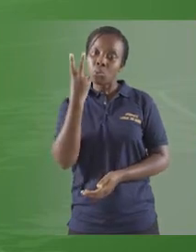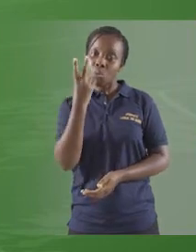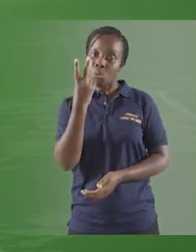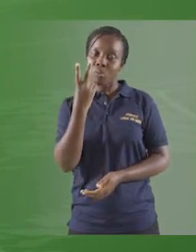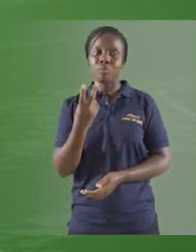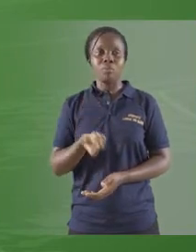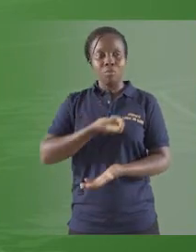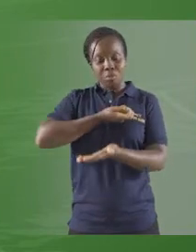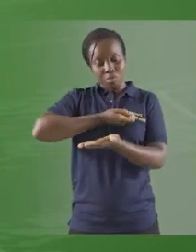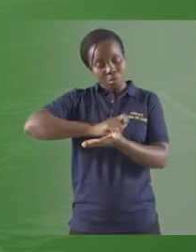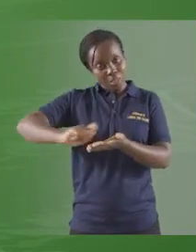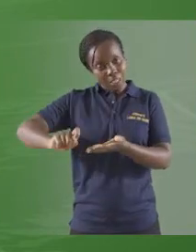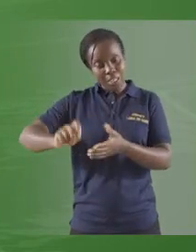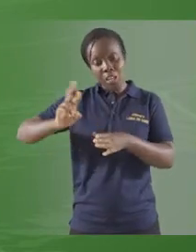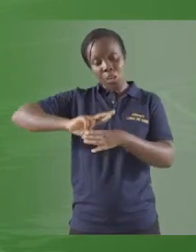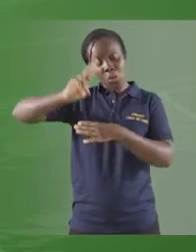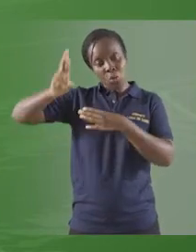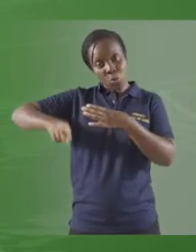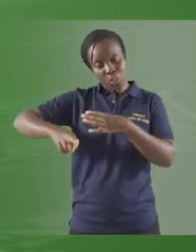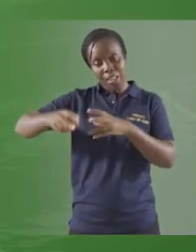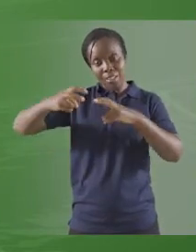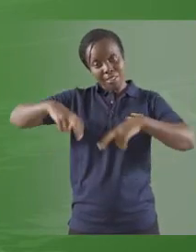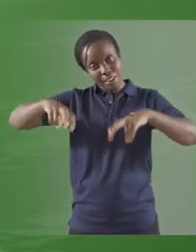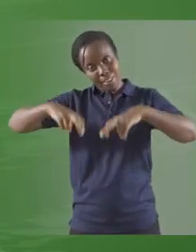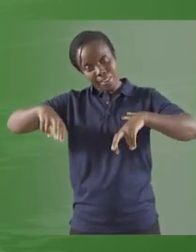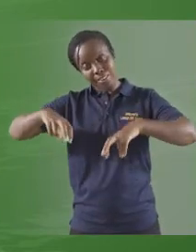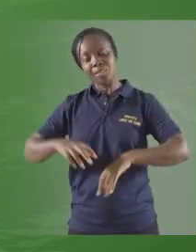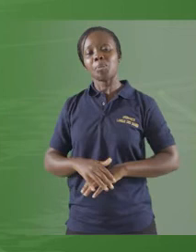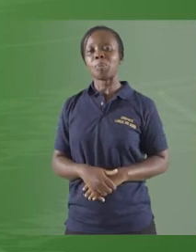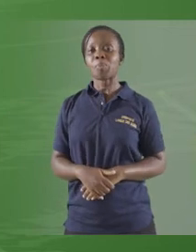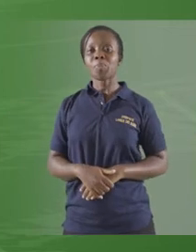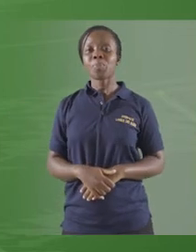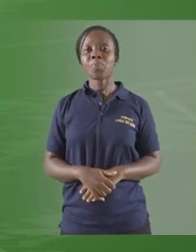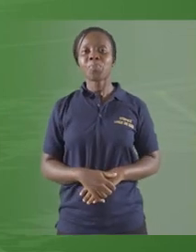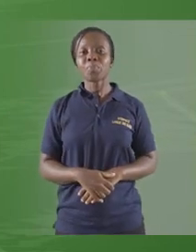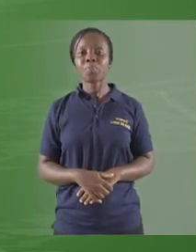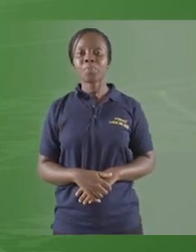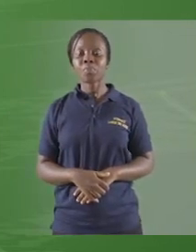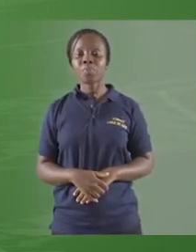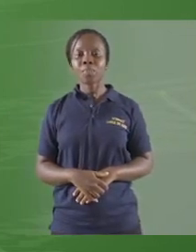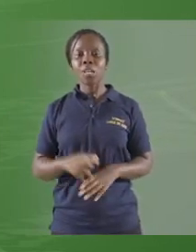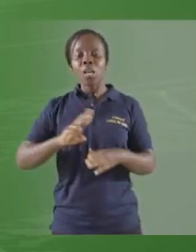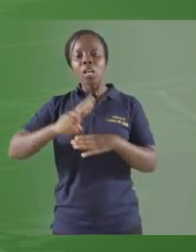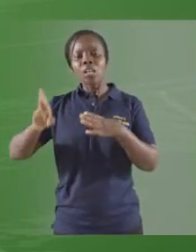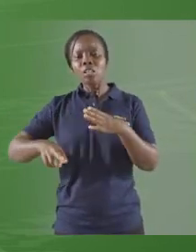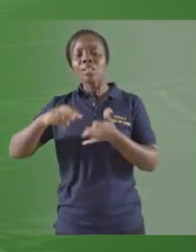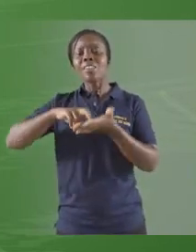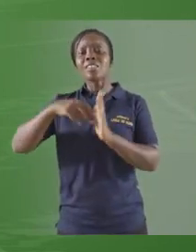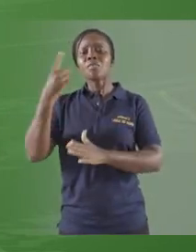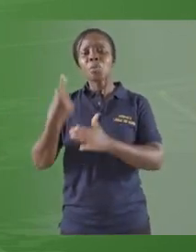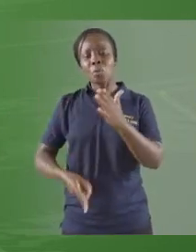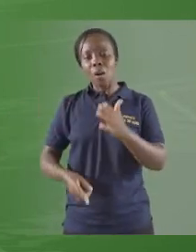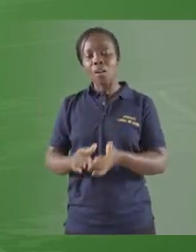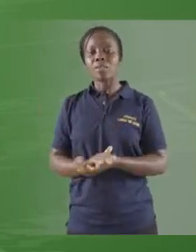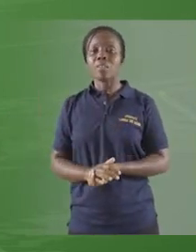résultats. Donc, vous notez petit 2, résultats de l'enquête. Les résultats pour nous ici sont